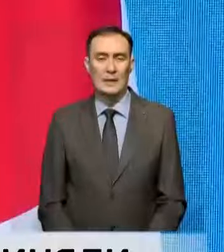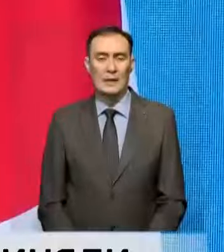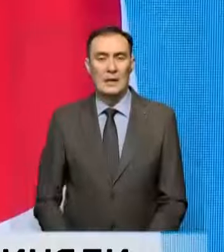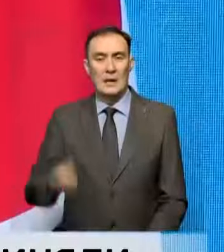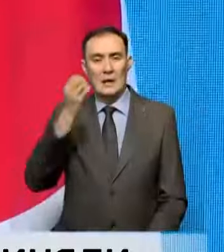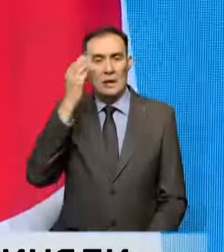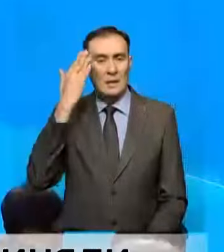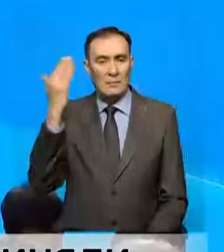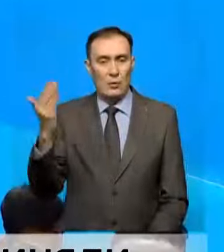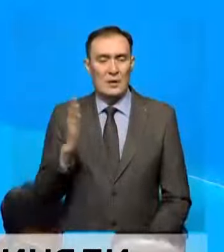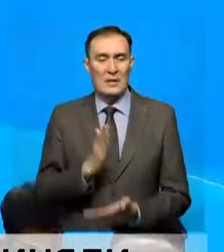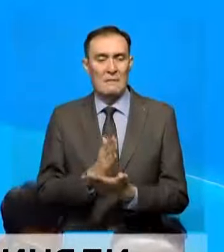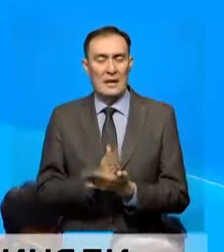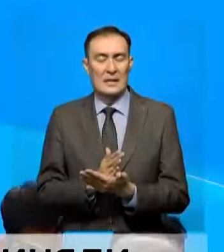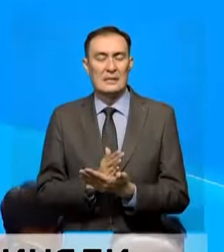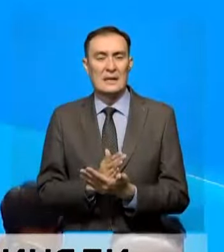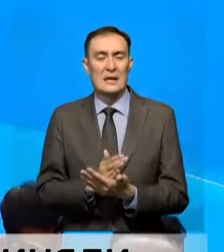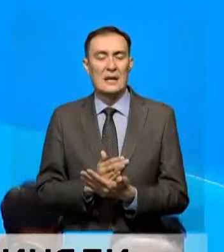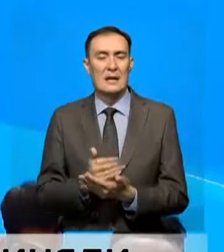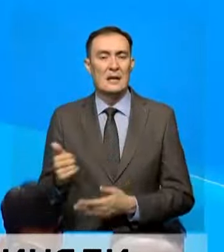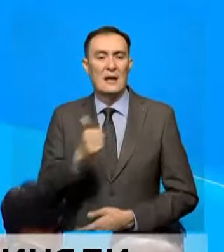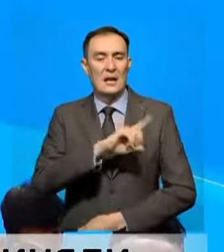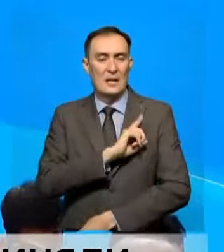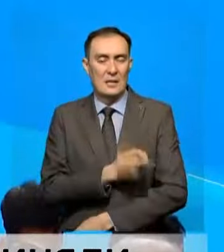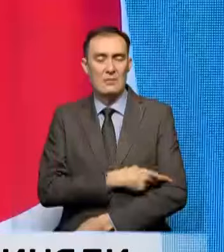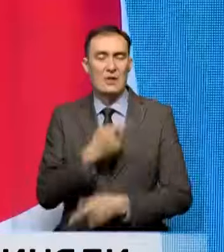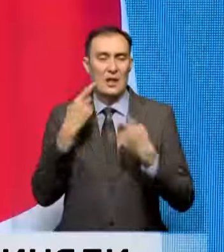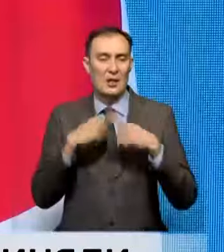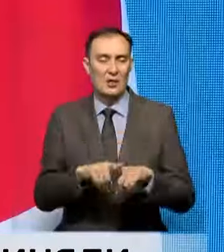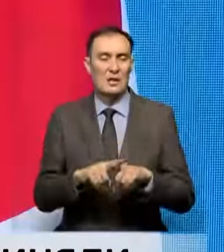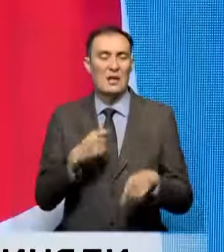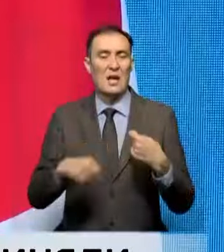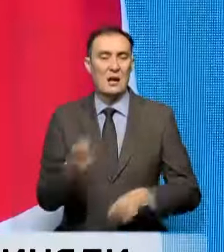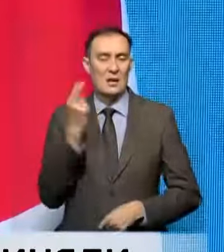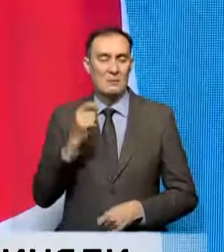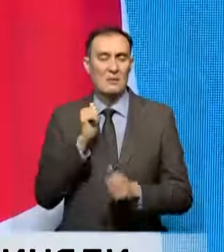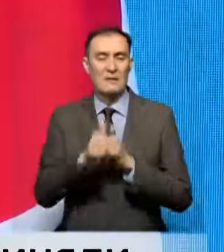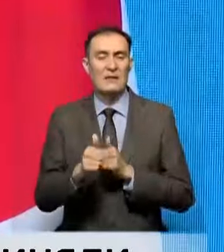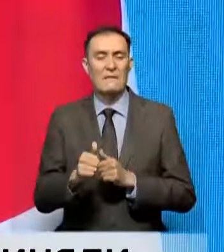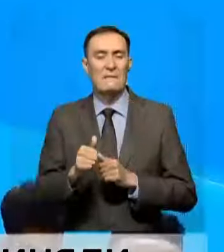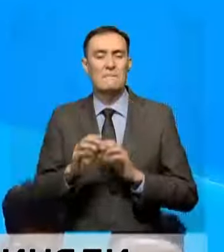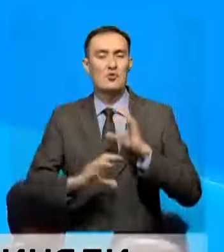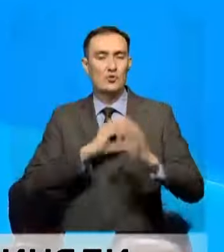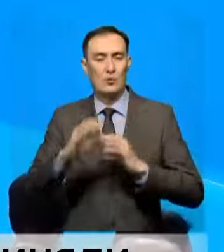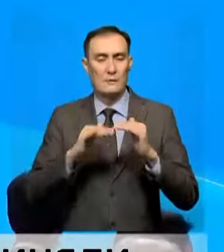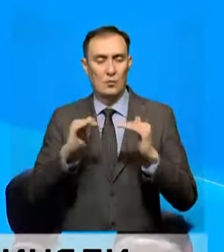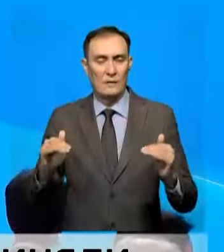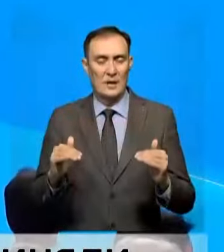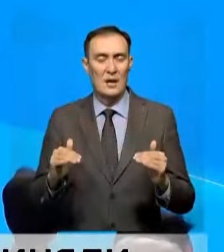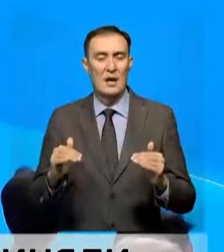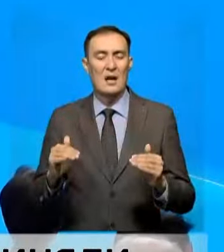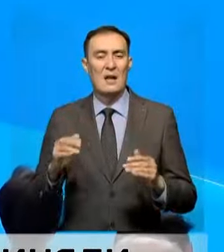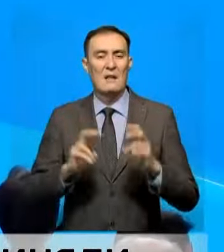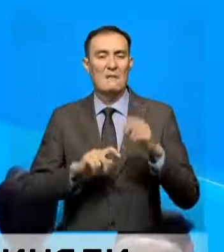Япония по праву считается одним из экономических и технологических лидеров глобального масштаба. Продукция